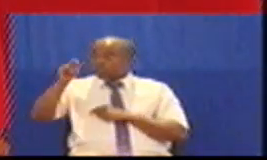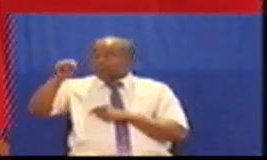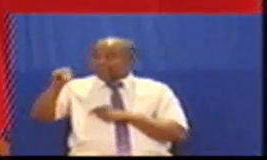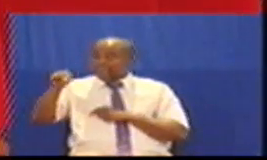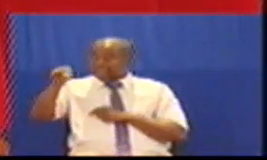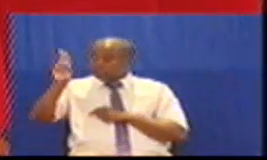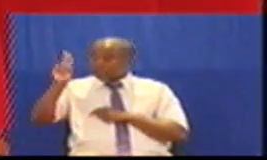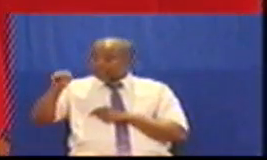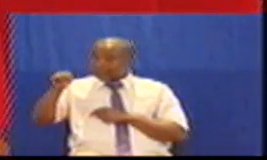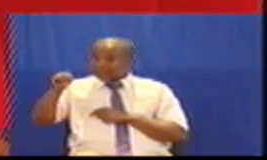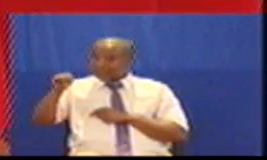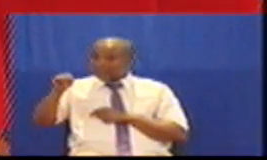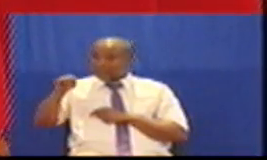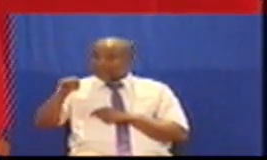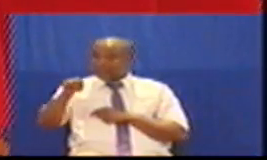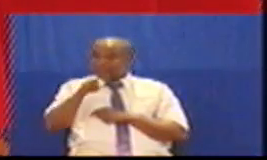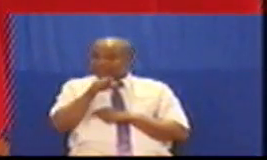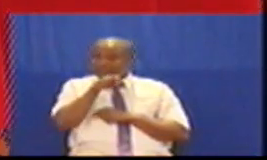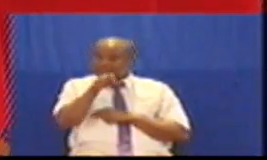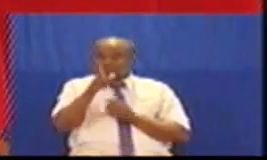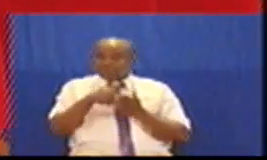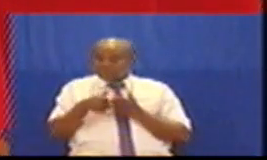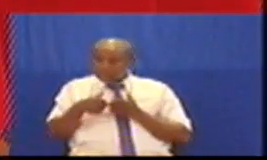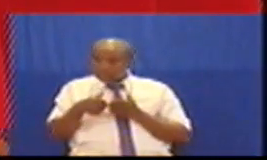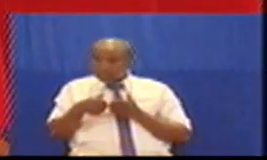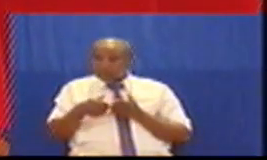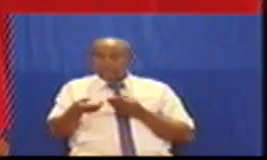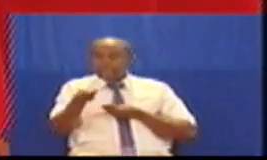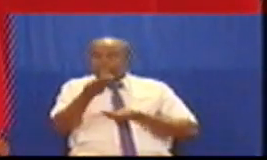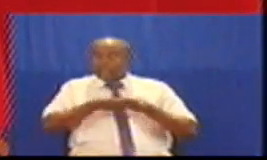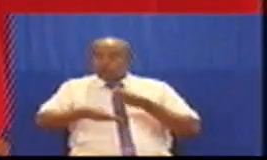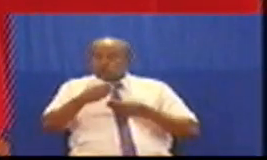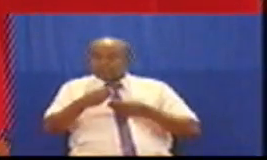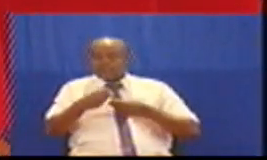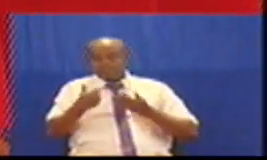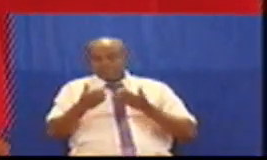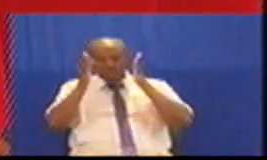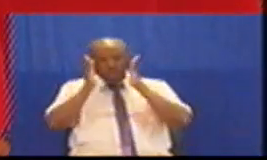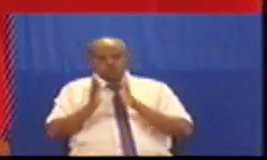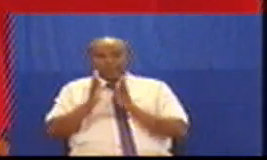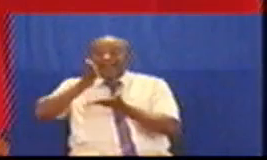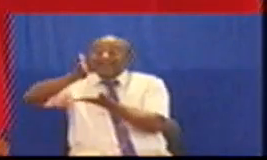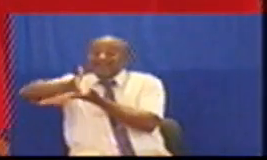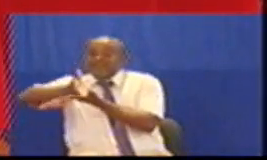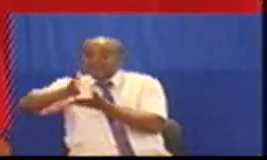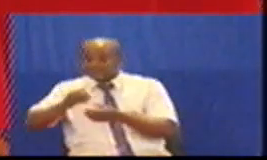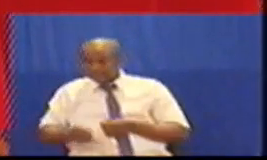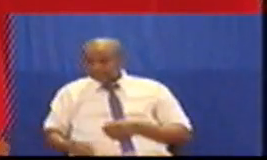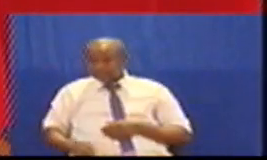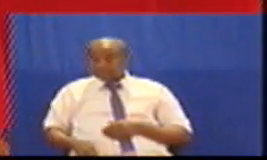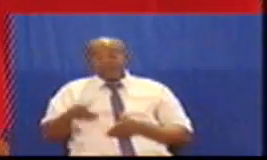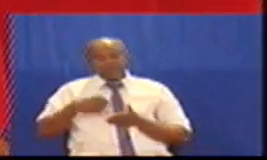na hadhi ya zinaitwa economic human rights. Lakini nisisitize